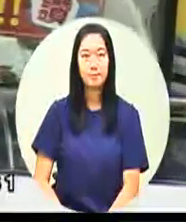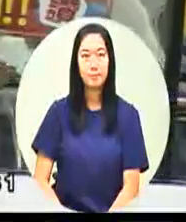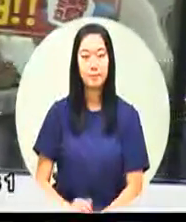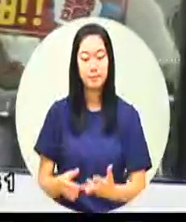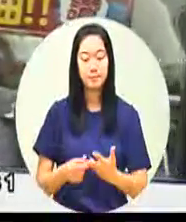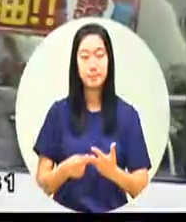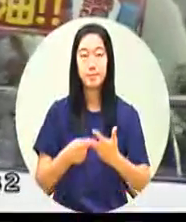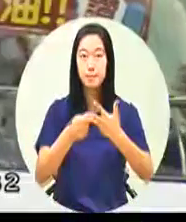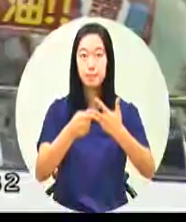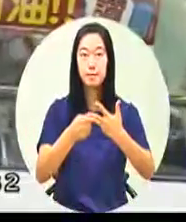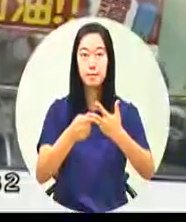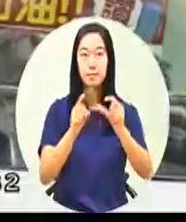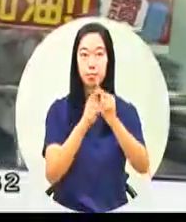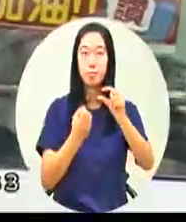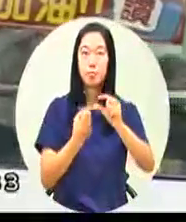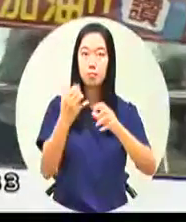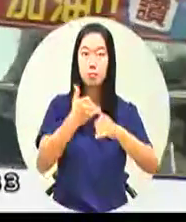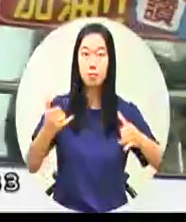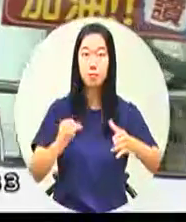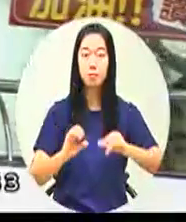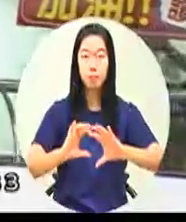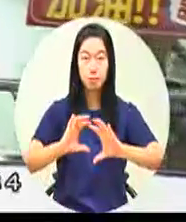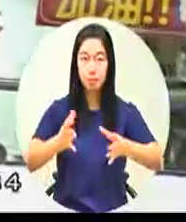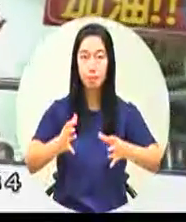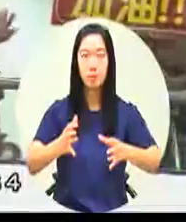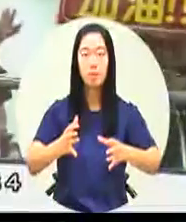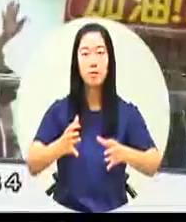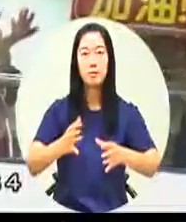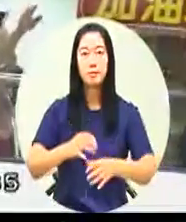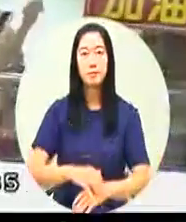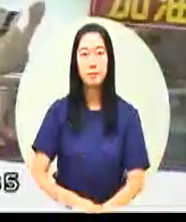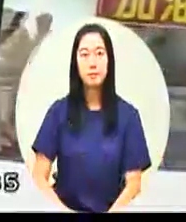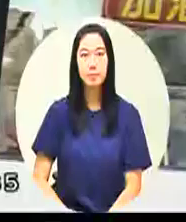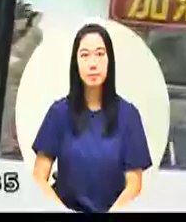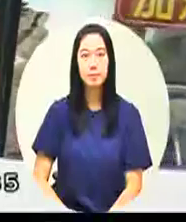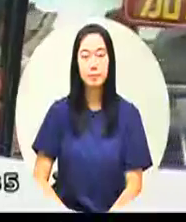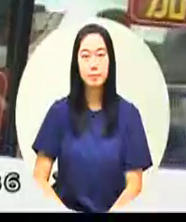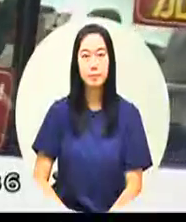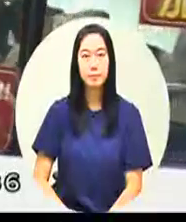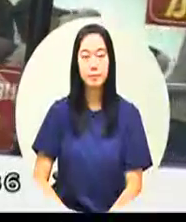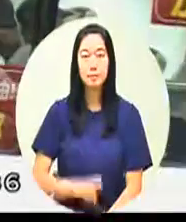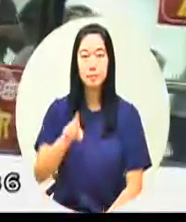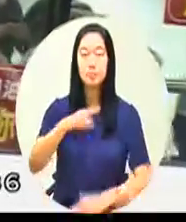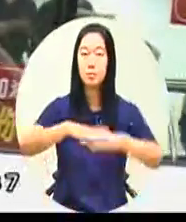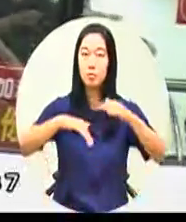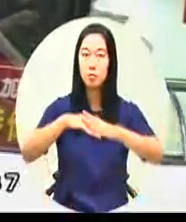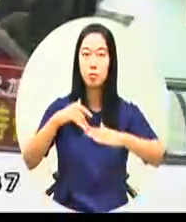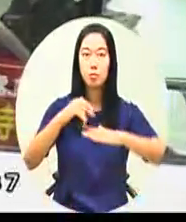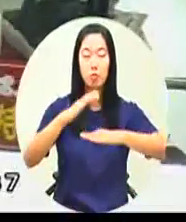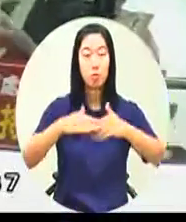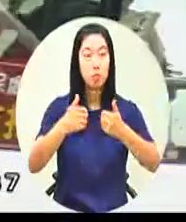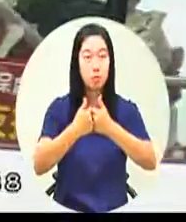第八位是中华民国培体复生协会